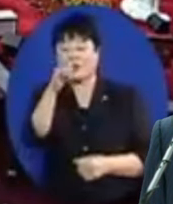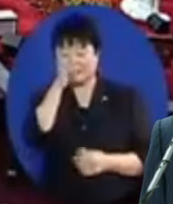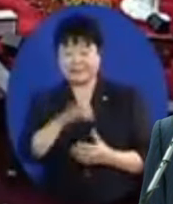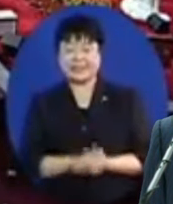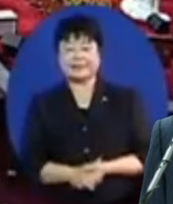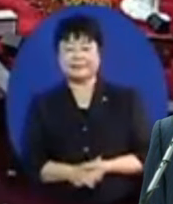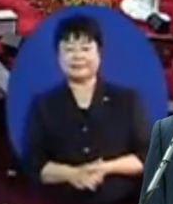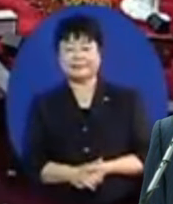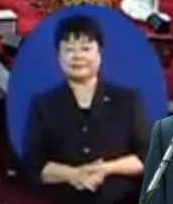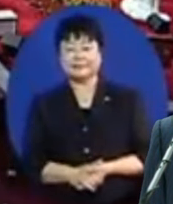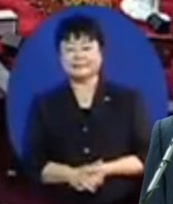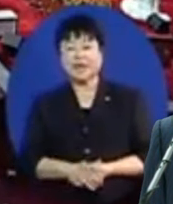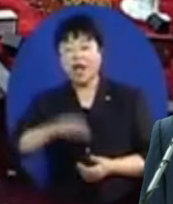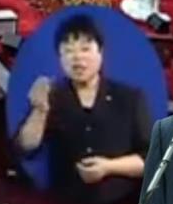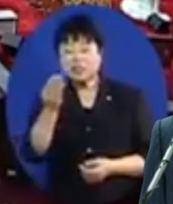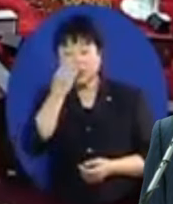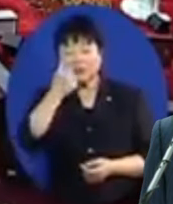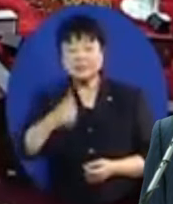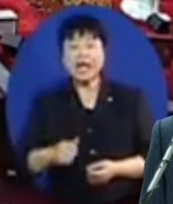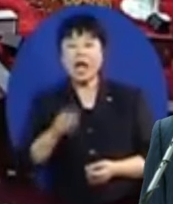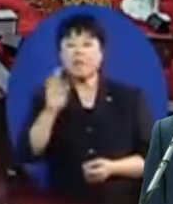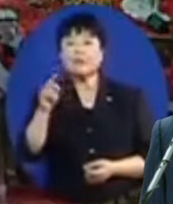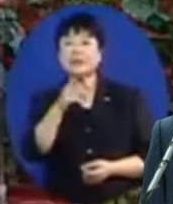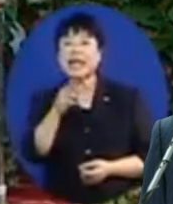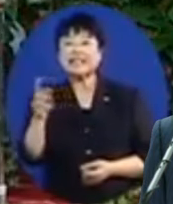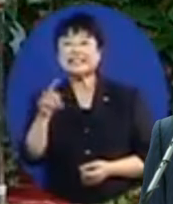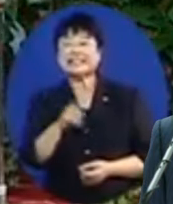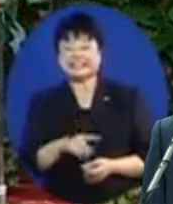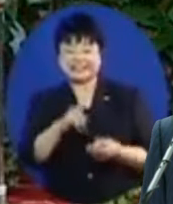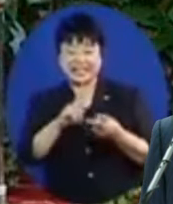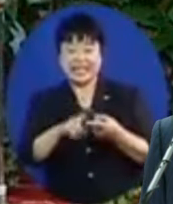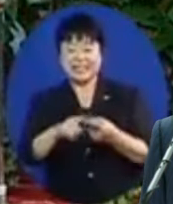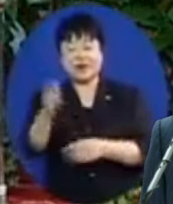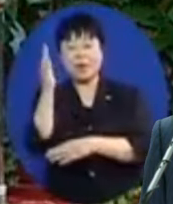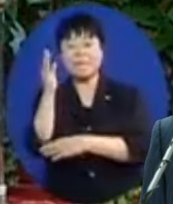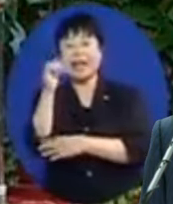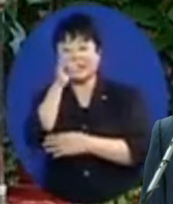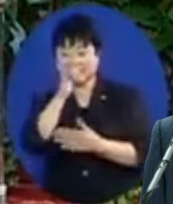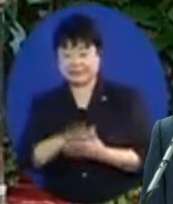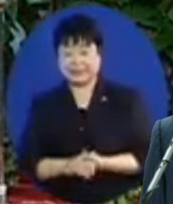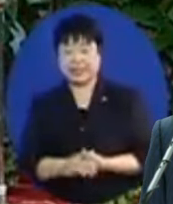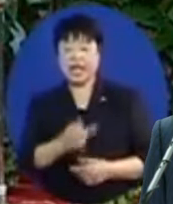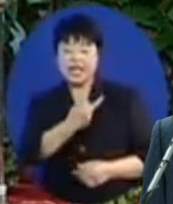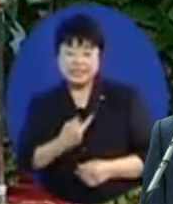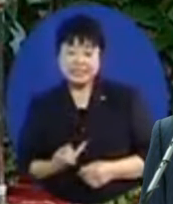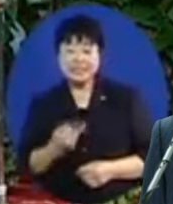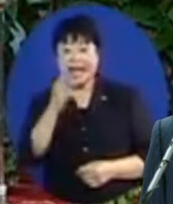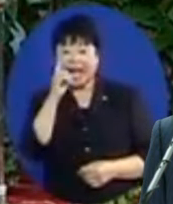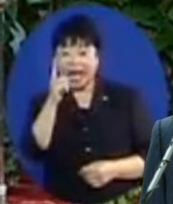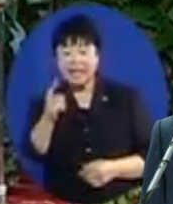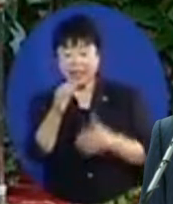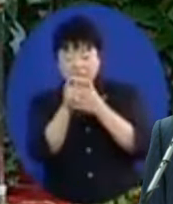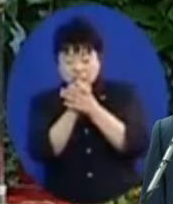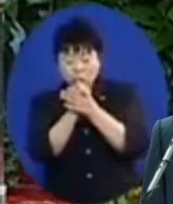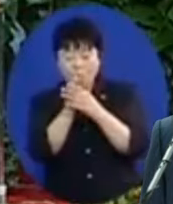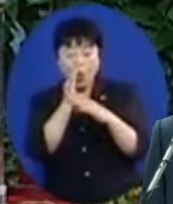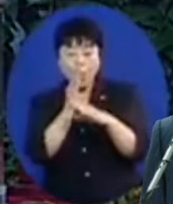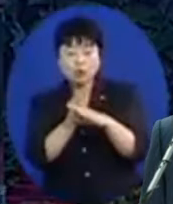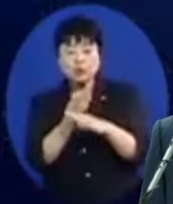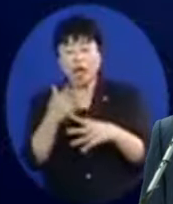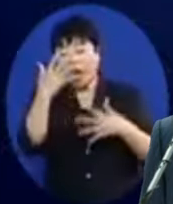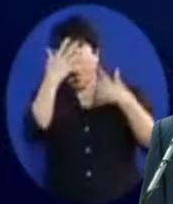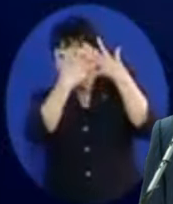것입니다. 성자 프란시스의 일화 중에 유명한 이야기가 있습니다. 그의 제자한 사람이 기도 중에